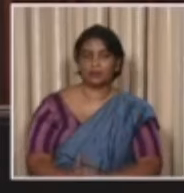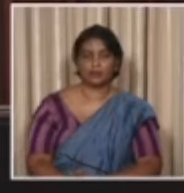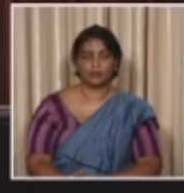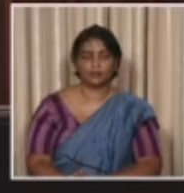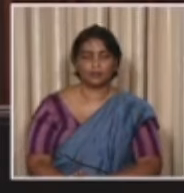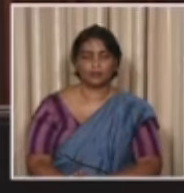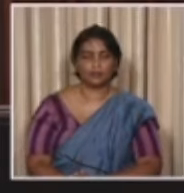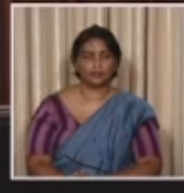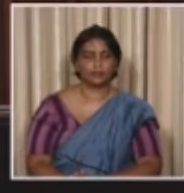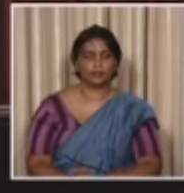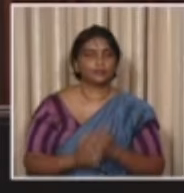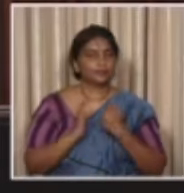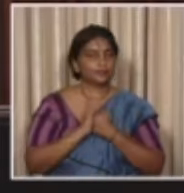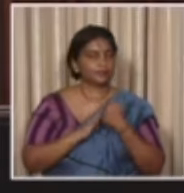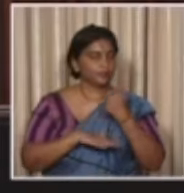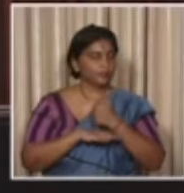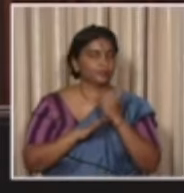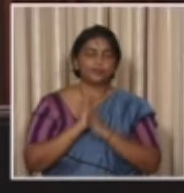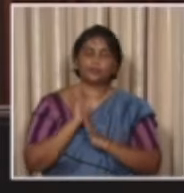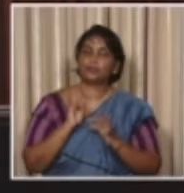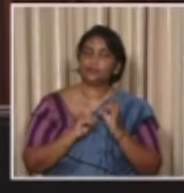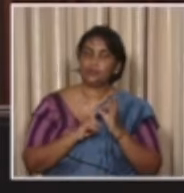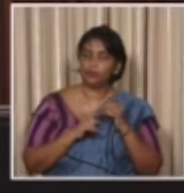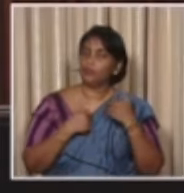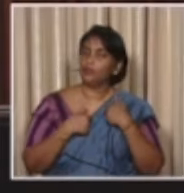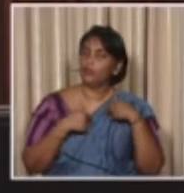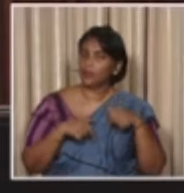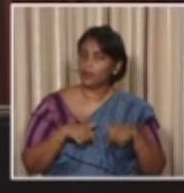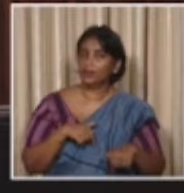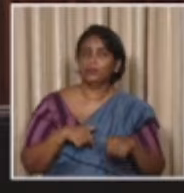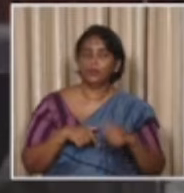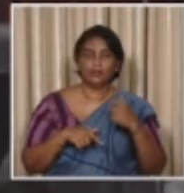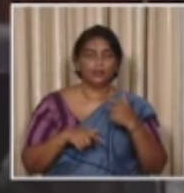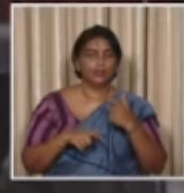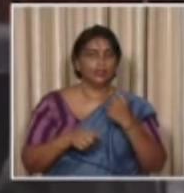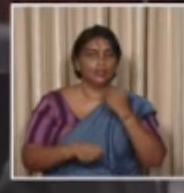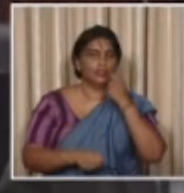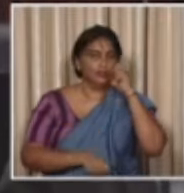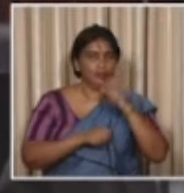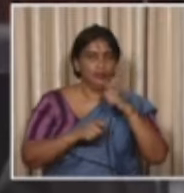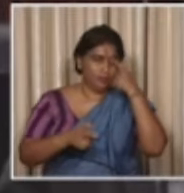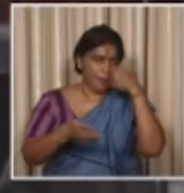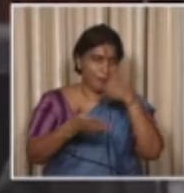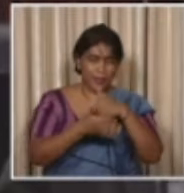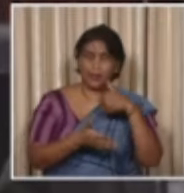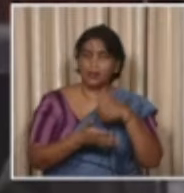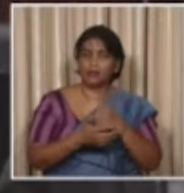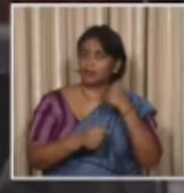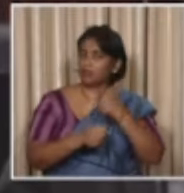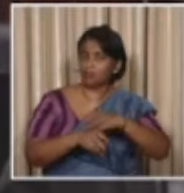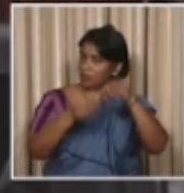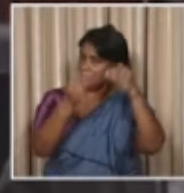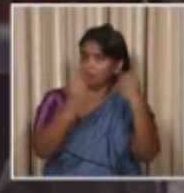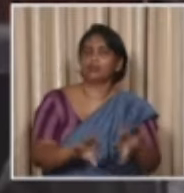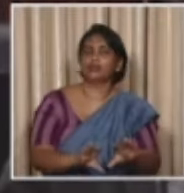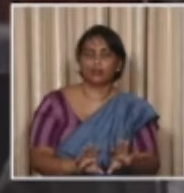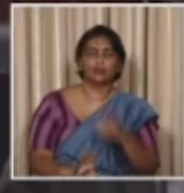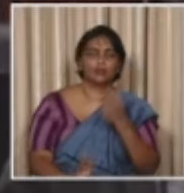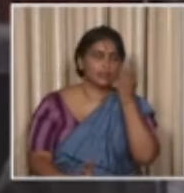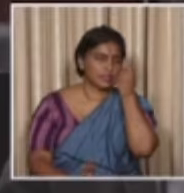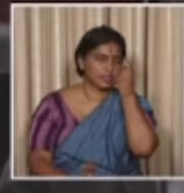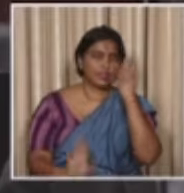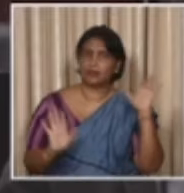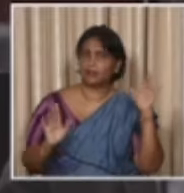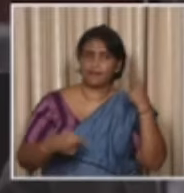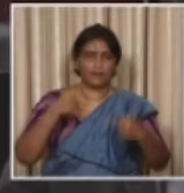ගරු මූලාසනාරූඪ මන්ත්‍රීතුමනි, අපි මේ ජනපීඩක ආණ්ඩුව පෙරළිය යුතුයි. ඒ කියන්නේ කිසිම සැකයක් විවාදයක්